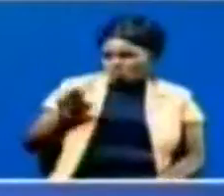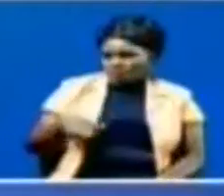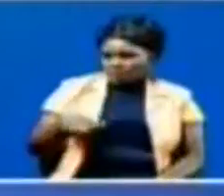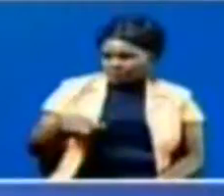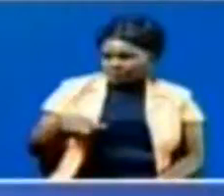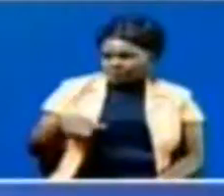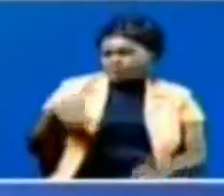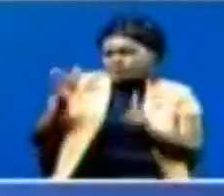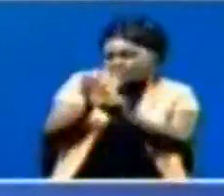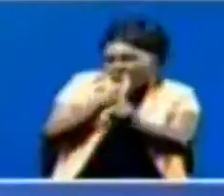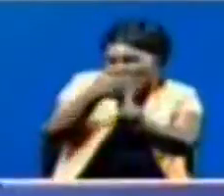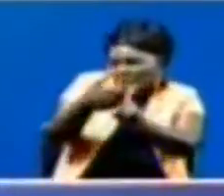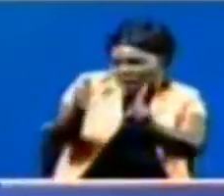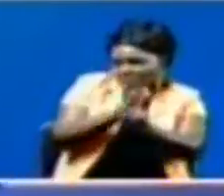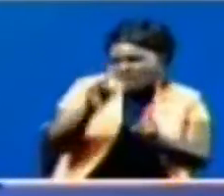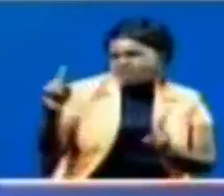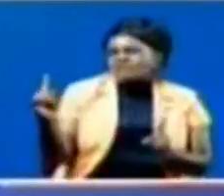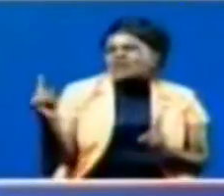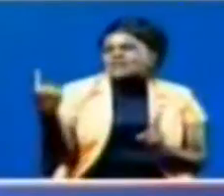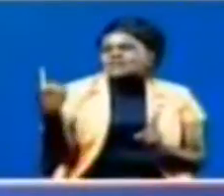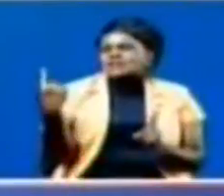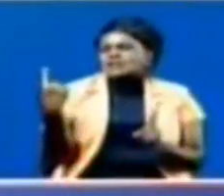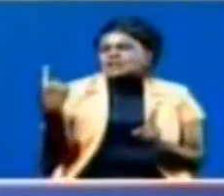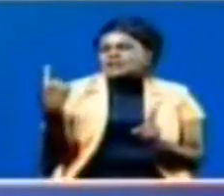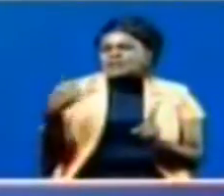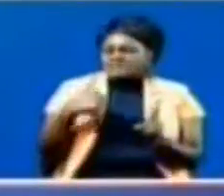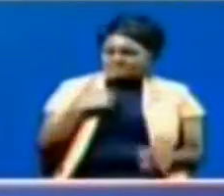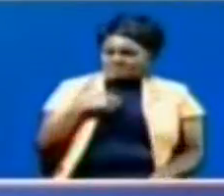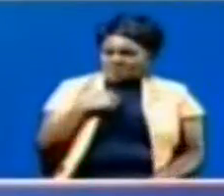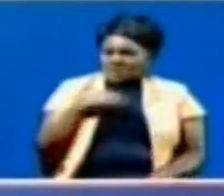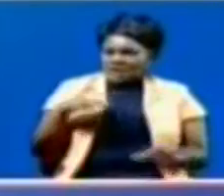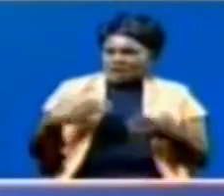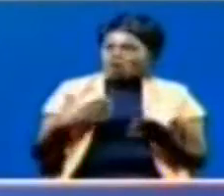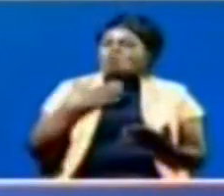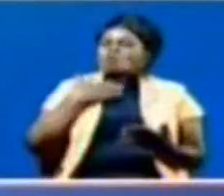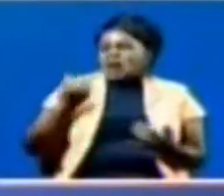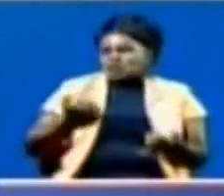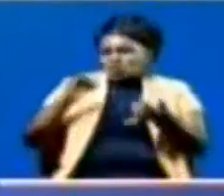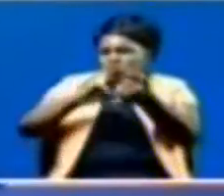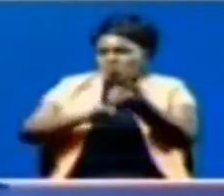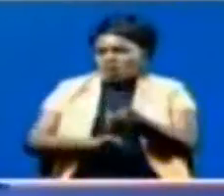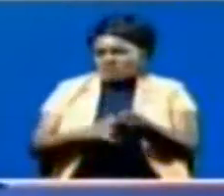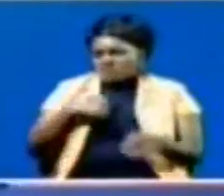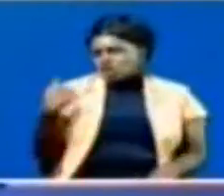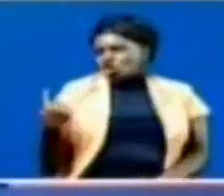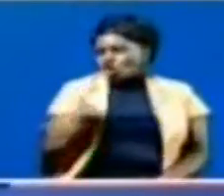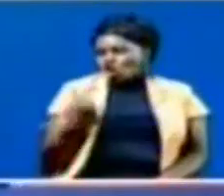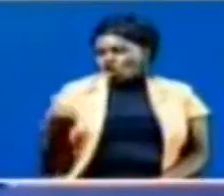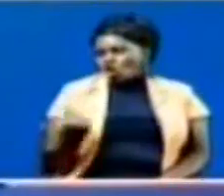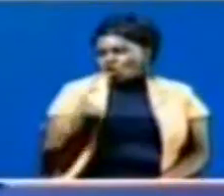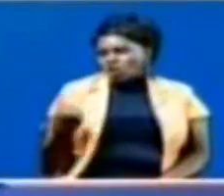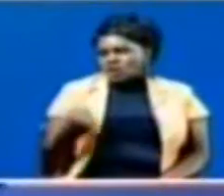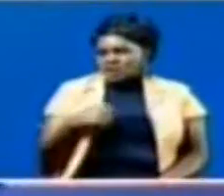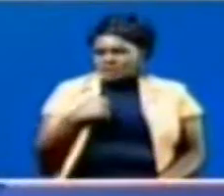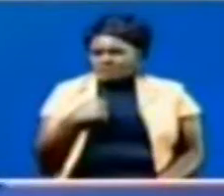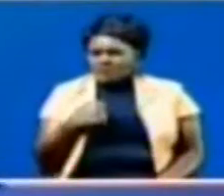wa kuoa ni kutongozana kuambizana maneno na kuzungumza sendio nilihisi kama nataka mke kwa sababu upweke umenizidi